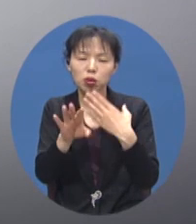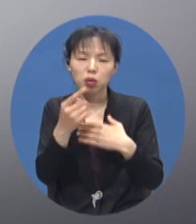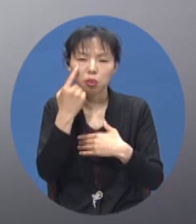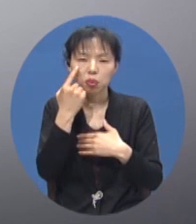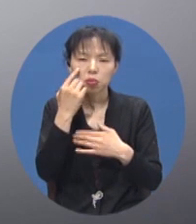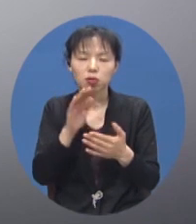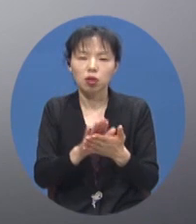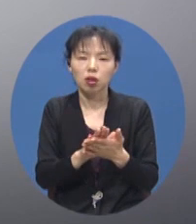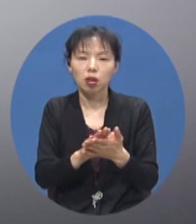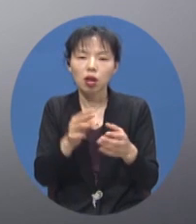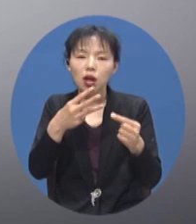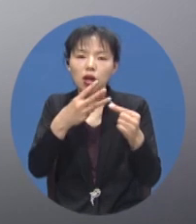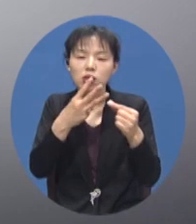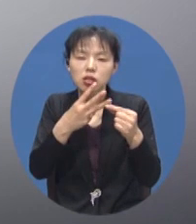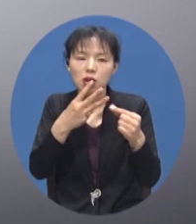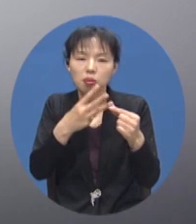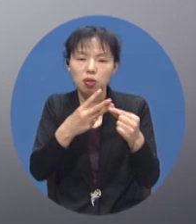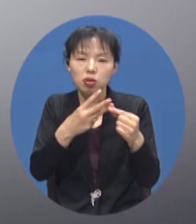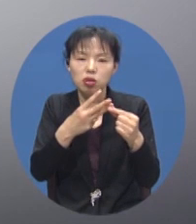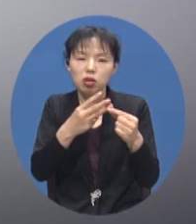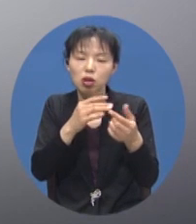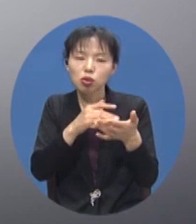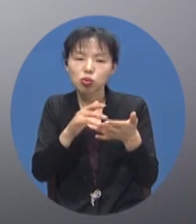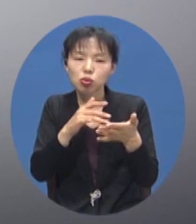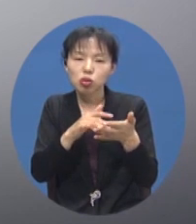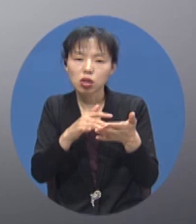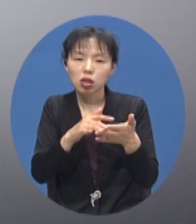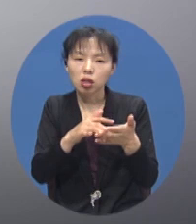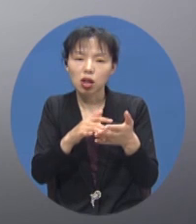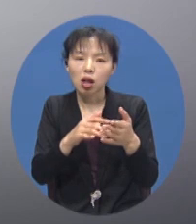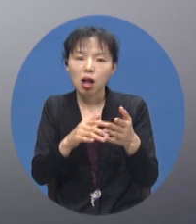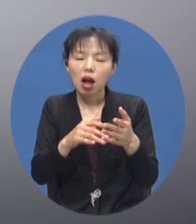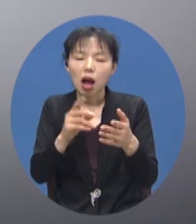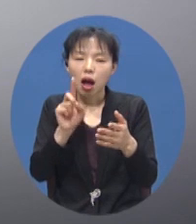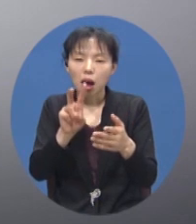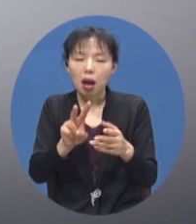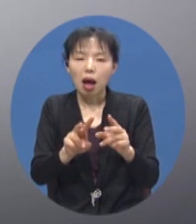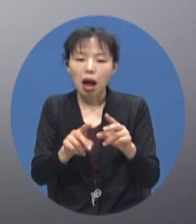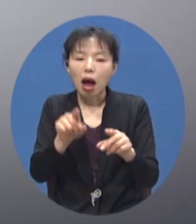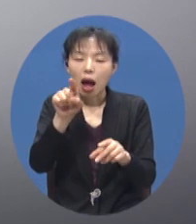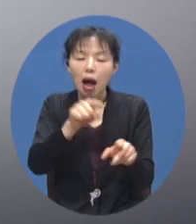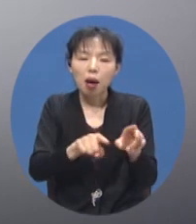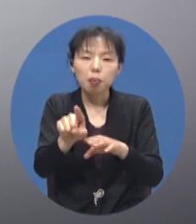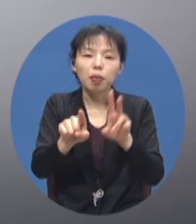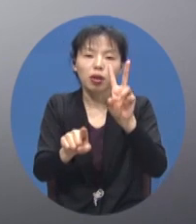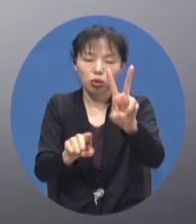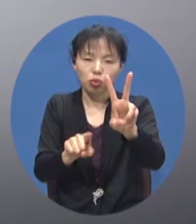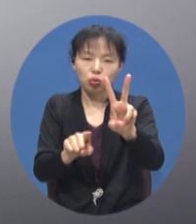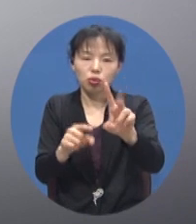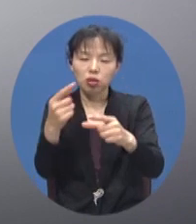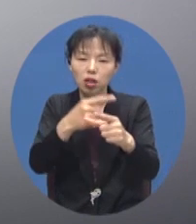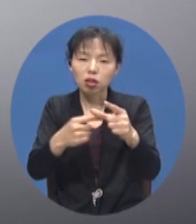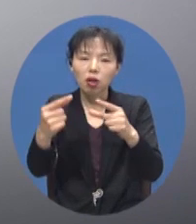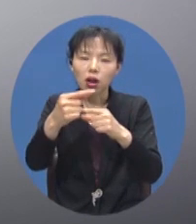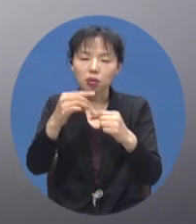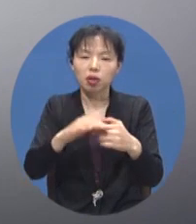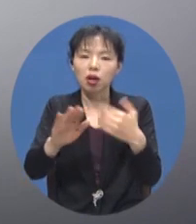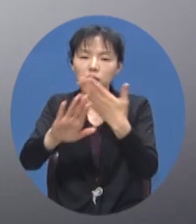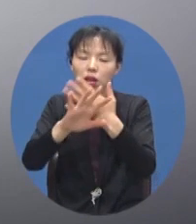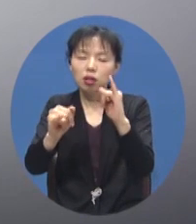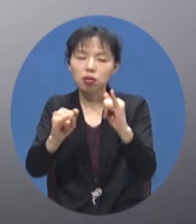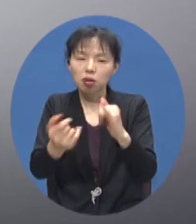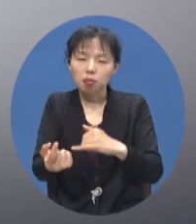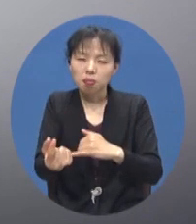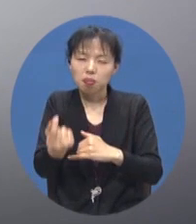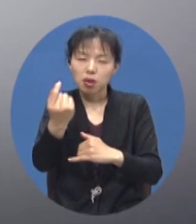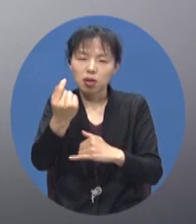세 번째 숫자는 앞에 두 숫자를 더한 겁니다. 남들보다 빠르게 맞췄다면 당신은